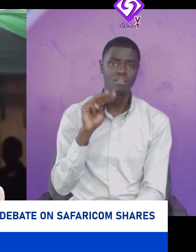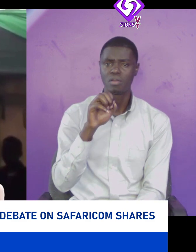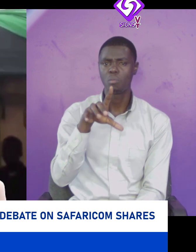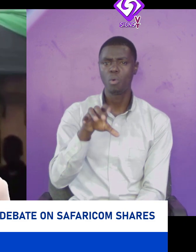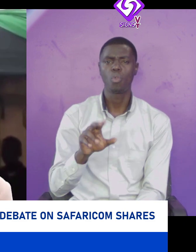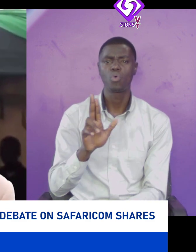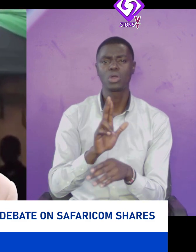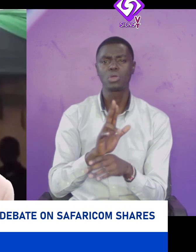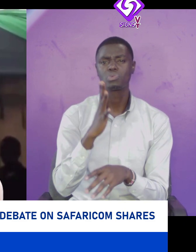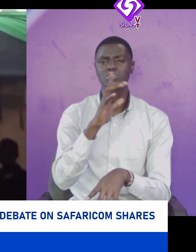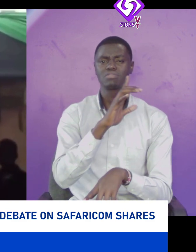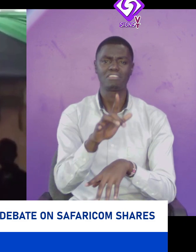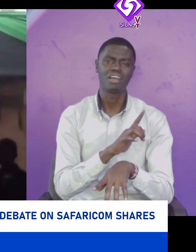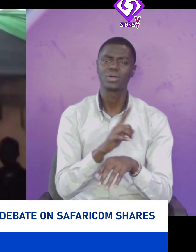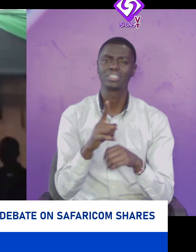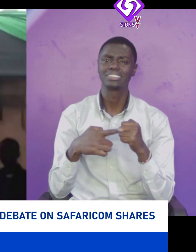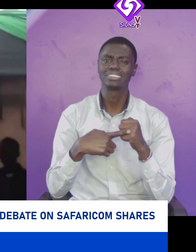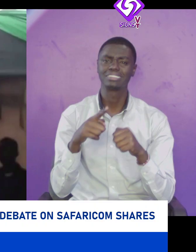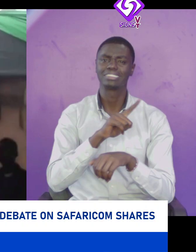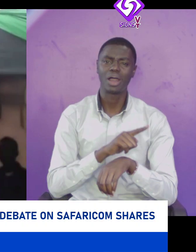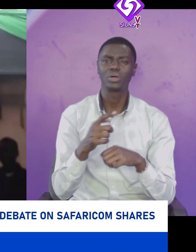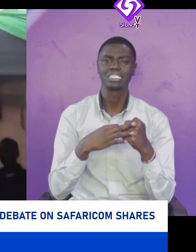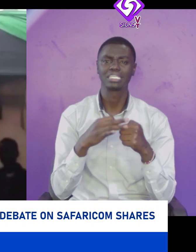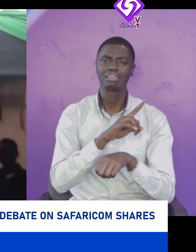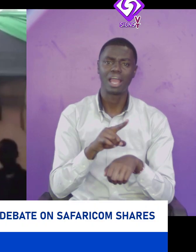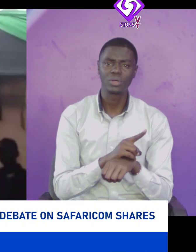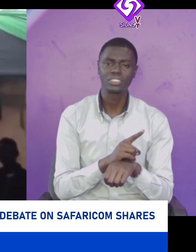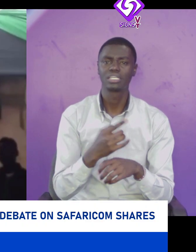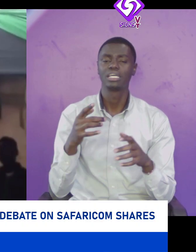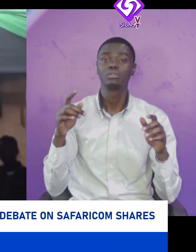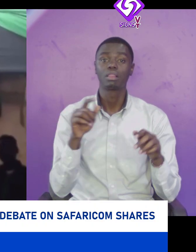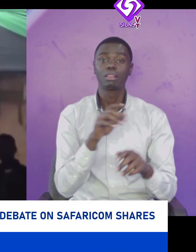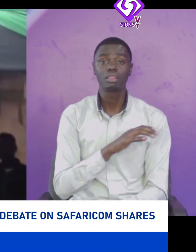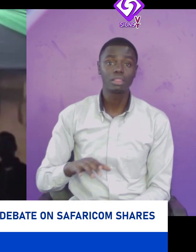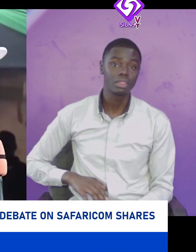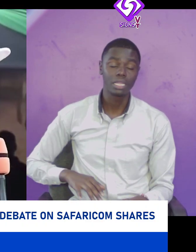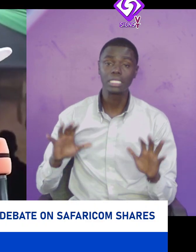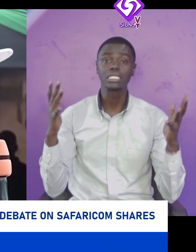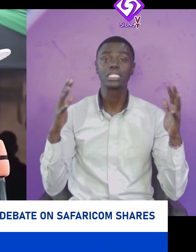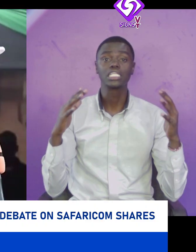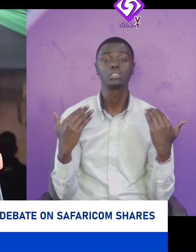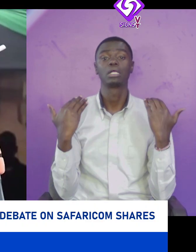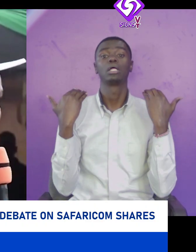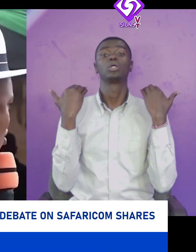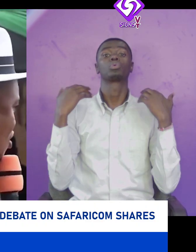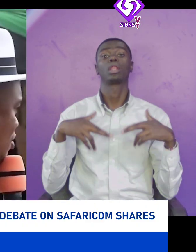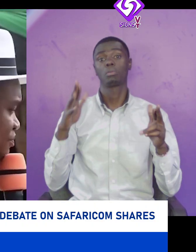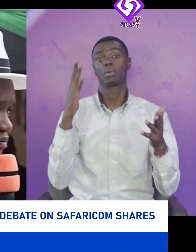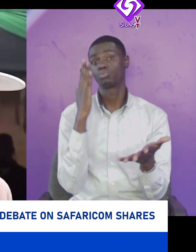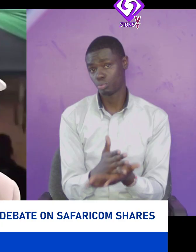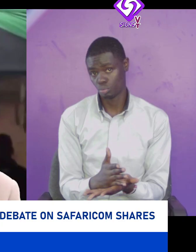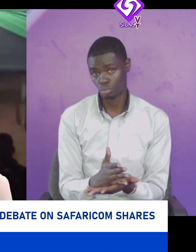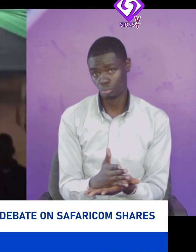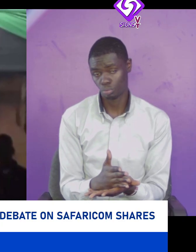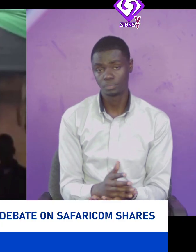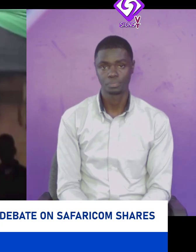5, masaa 6, masaa 7, masaa 8 na wakati wa sikukuu tunaona kwa barabara. Ni kweli ama ni uongo? Ni kweli ama ni uongo?